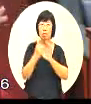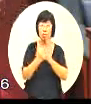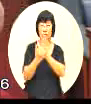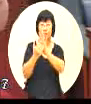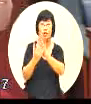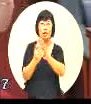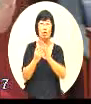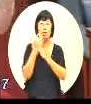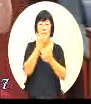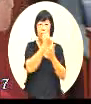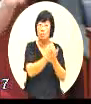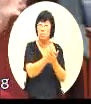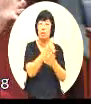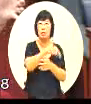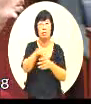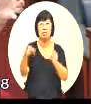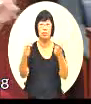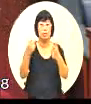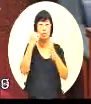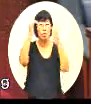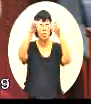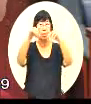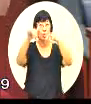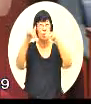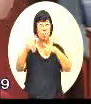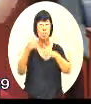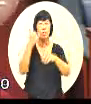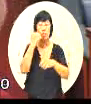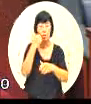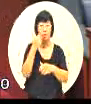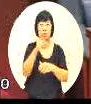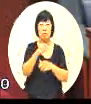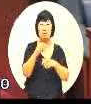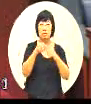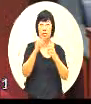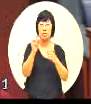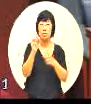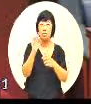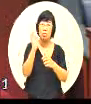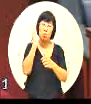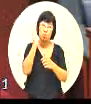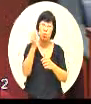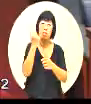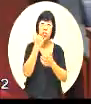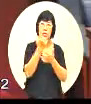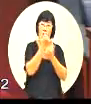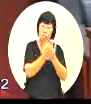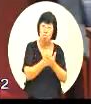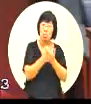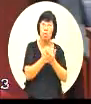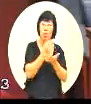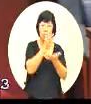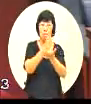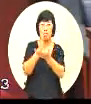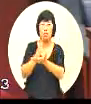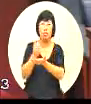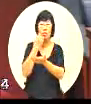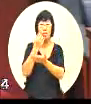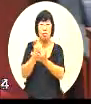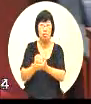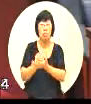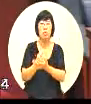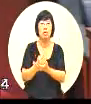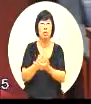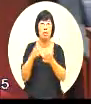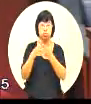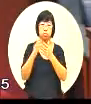么面对这个大雨来的时候，那同时我们怎么把这些水截流下来，这东西政策工具，那我们应该怎么做？